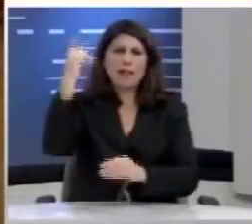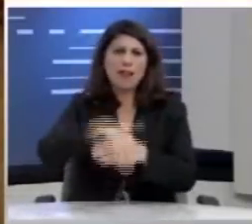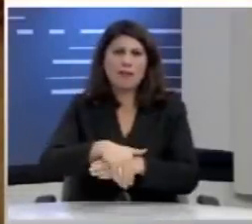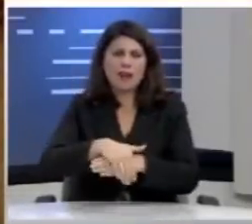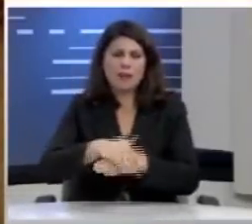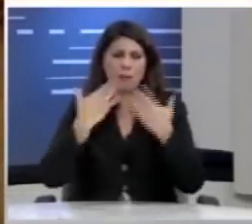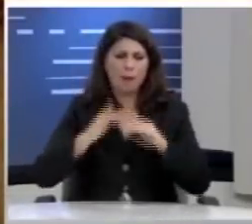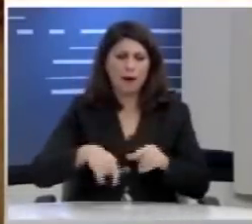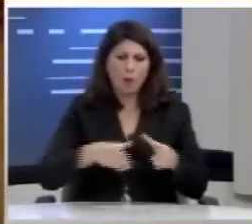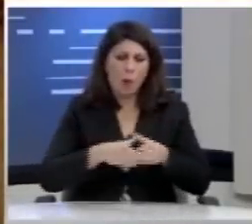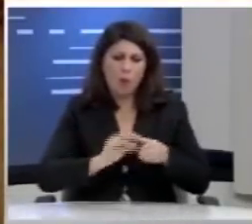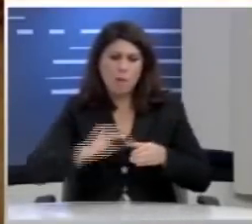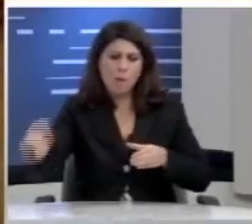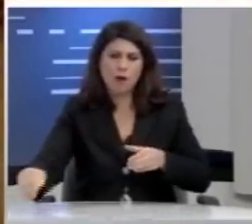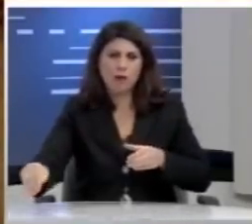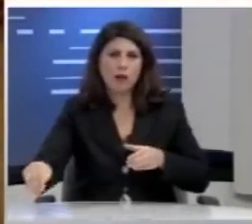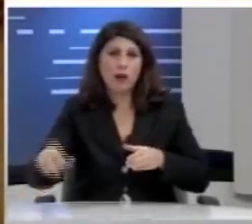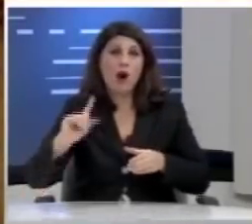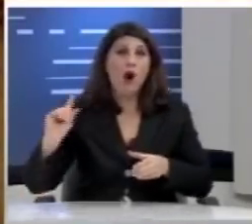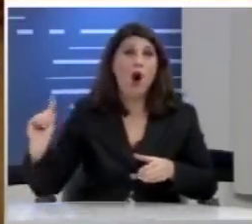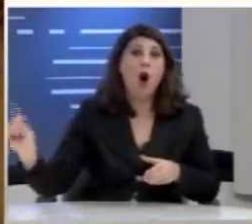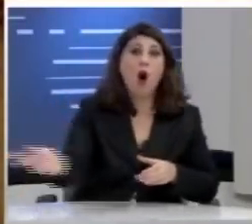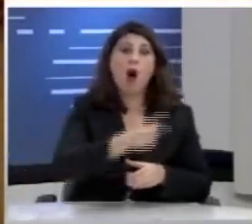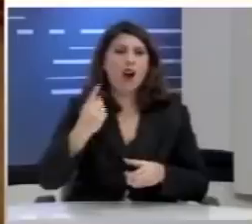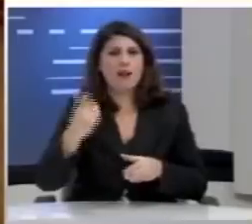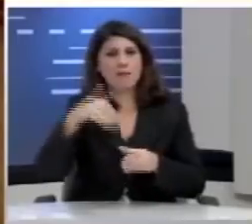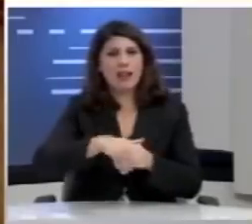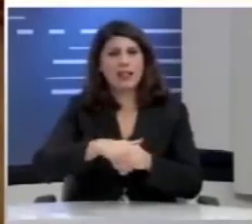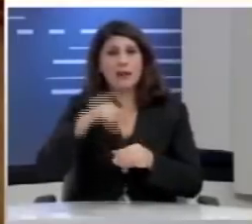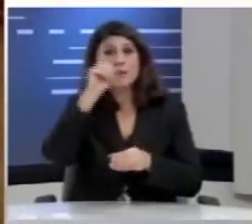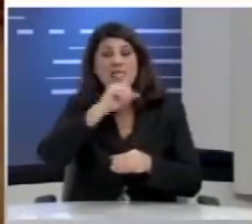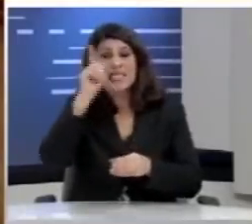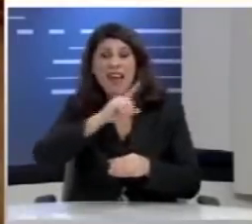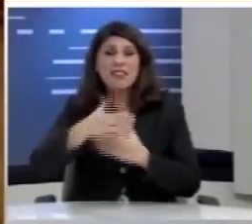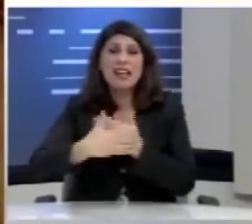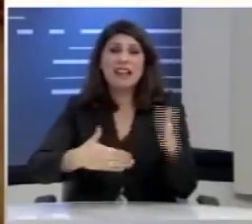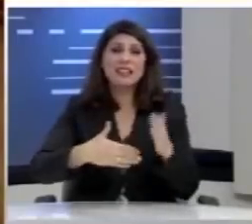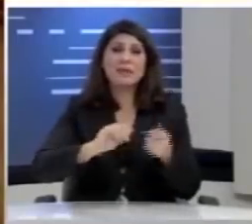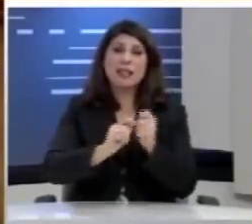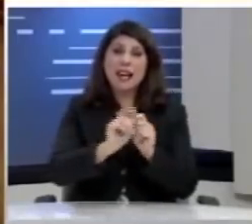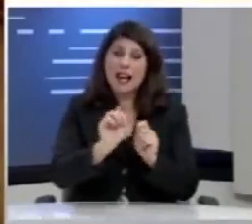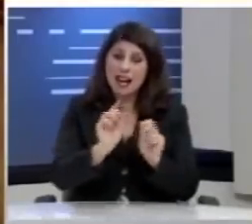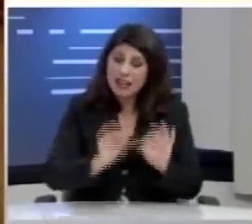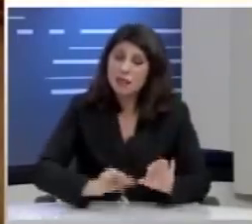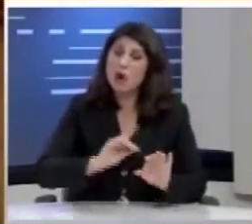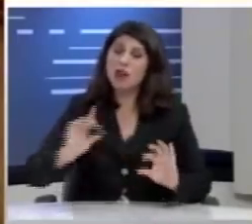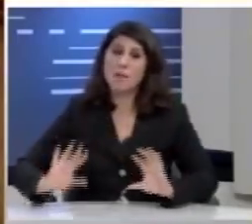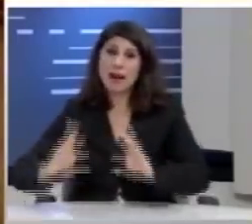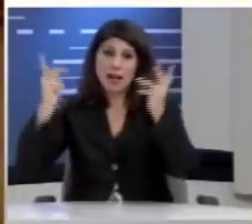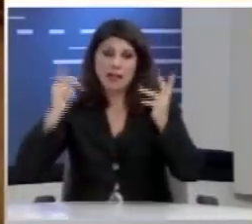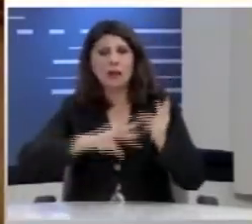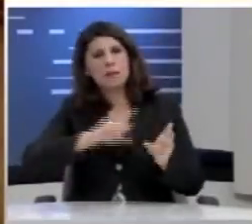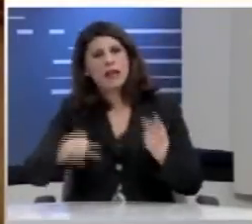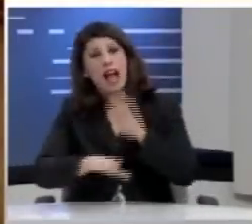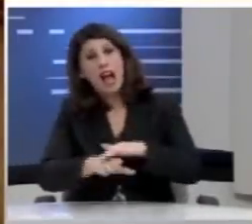νυχτή. Και είστε όλοι σας αυτό, από τη γιαλατζή αριστερά της μεταρρύθμισης και όχι της επανάστασης, μέχρι